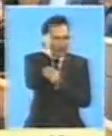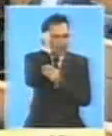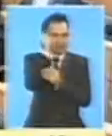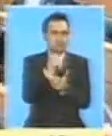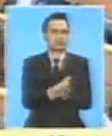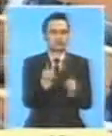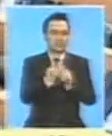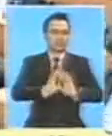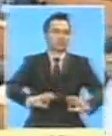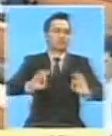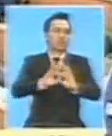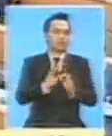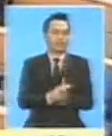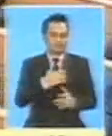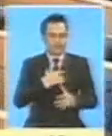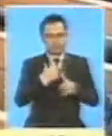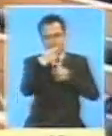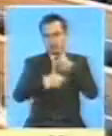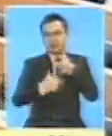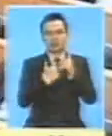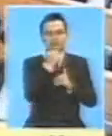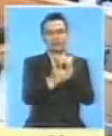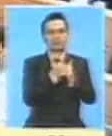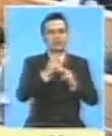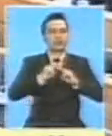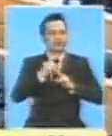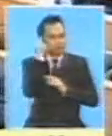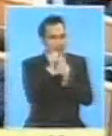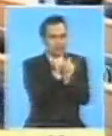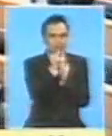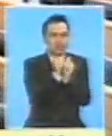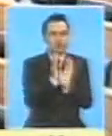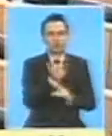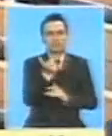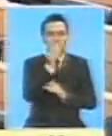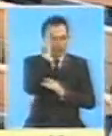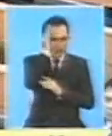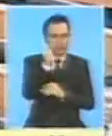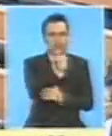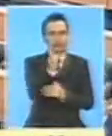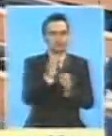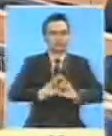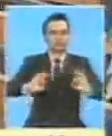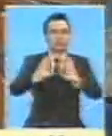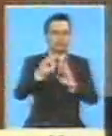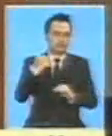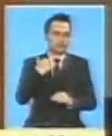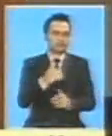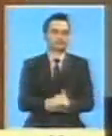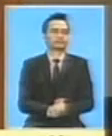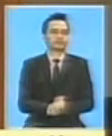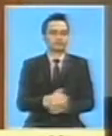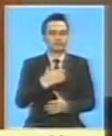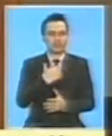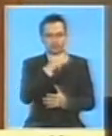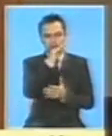ความรู้ต่างมากมายในอันที่จะพัฒนาตนเองให้สามารถที่แข่งขันกับคนอื่นเขาได้ในอนาคตนะครับอันนี้ก็มีความจำเป็นนะครับในการด